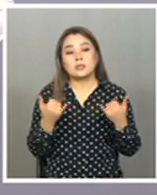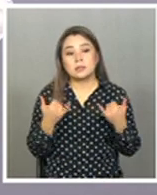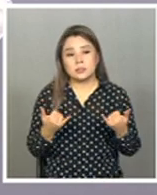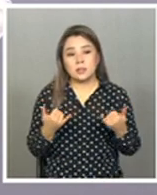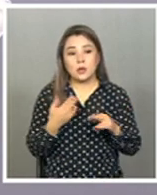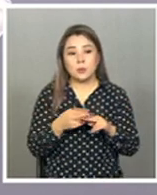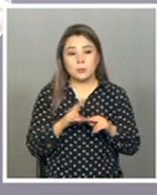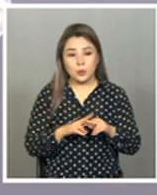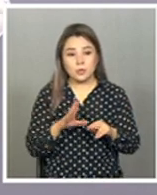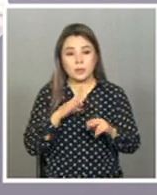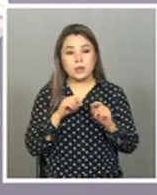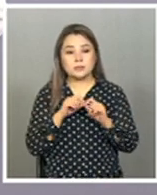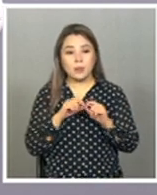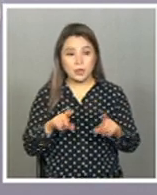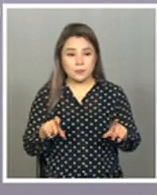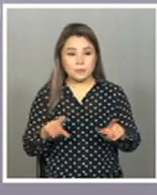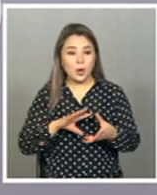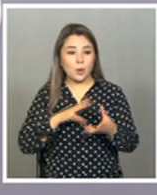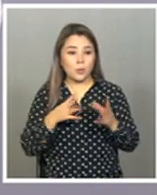бүгінгі сабағымызды